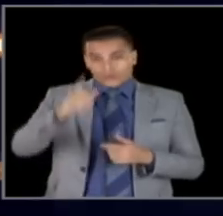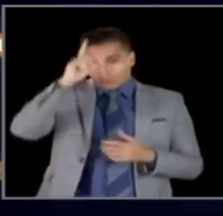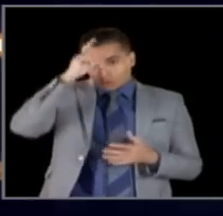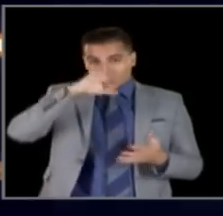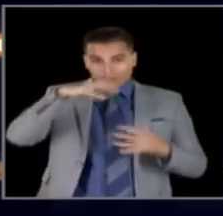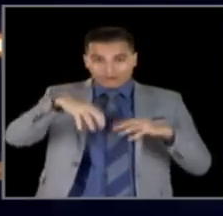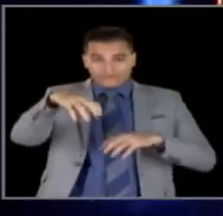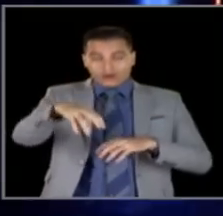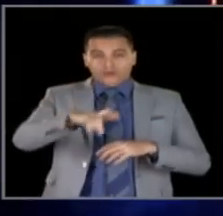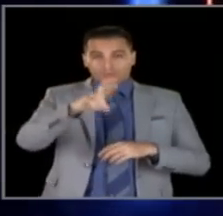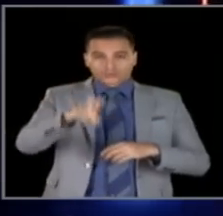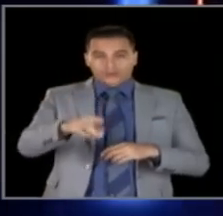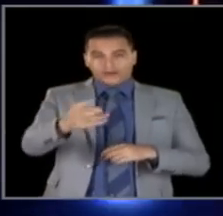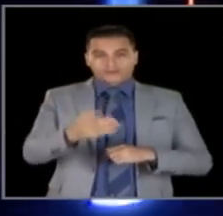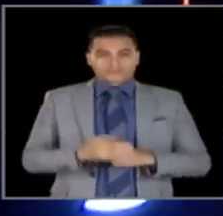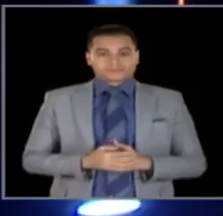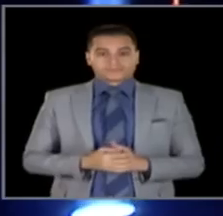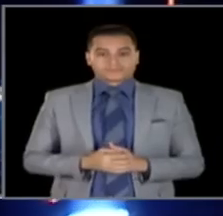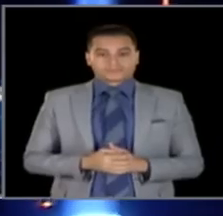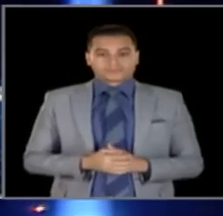جغرافيا. والسؤال هو: